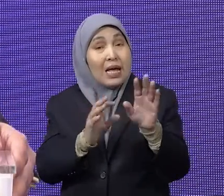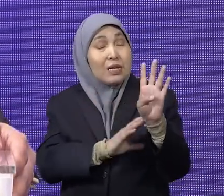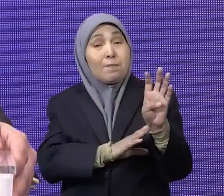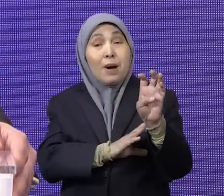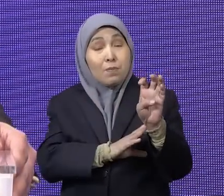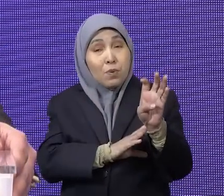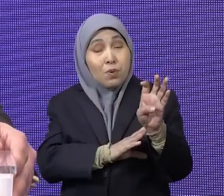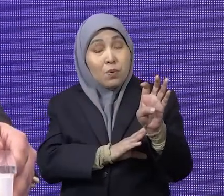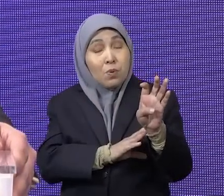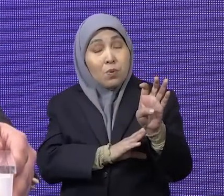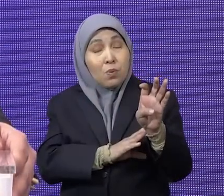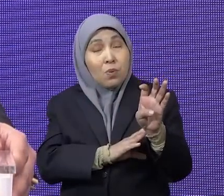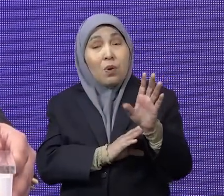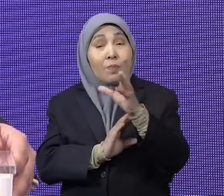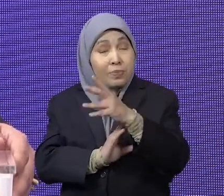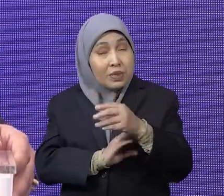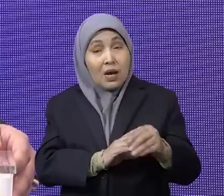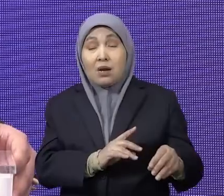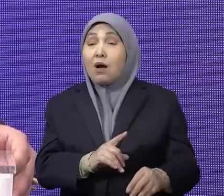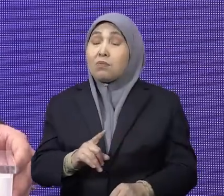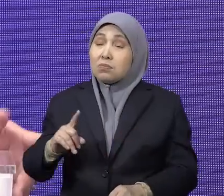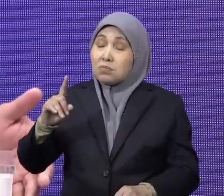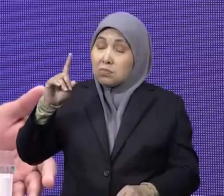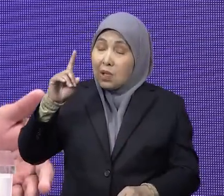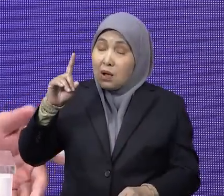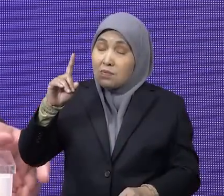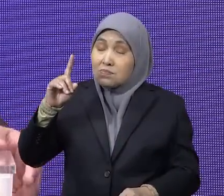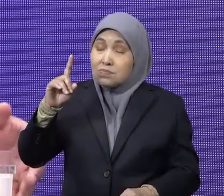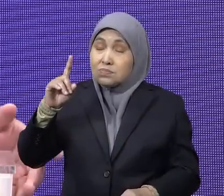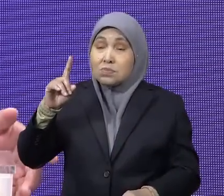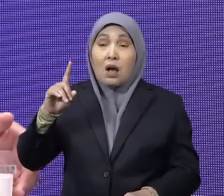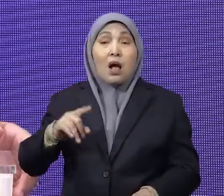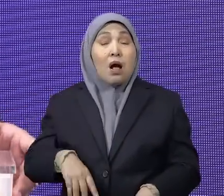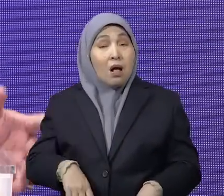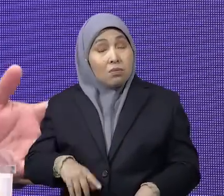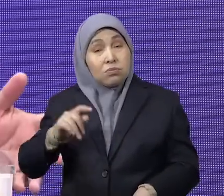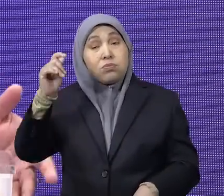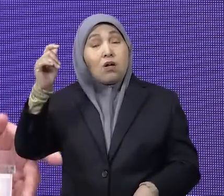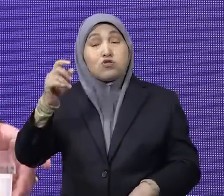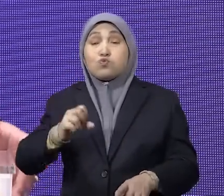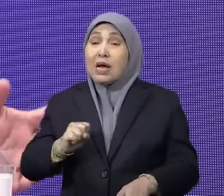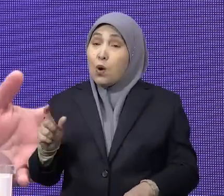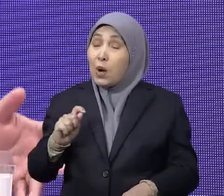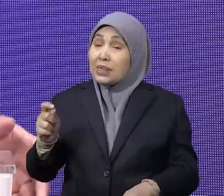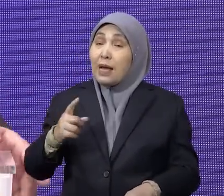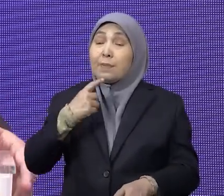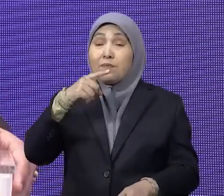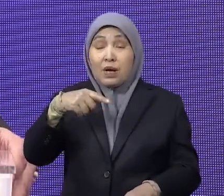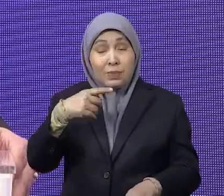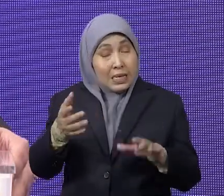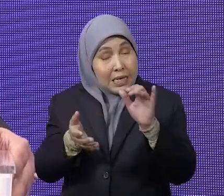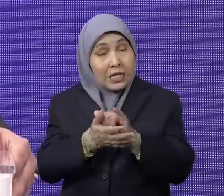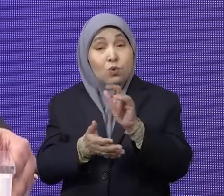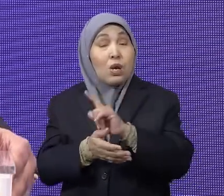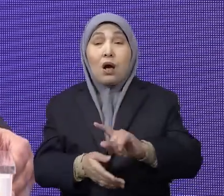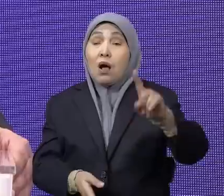kata, qala kadzalika Allahu yaf'alu ma yasha, yang bermaksud iaitulah Allah Subhanahu wa taala berfirman,